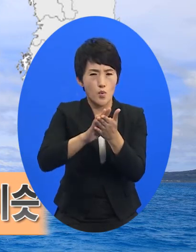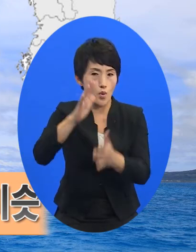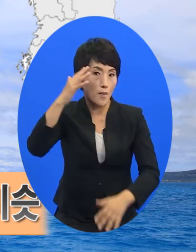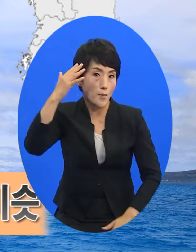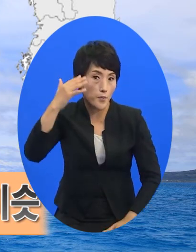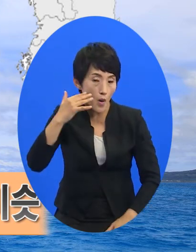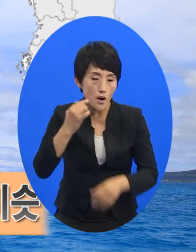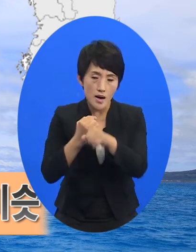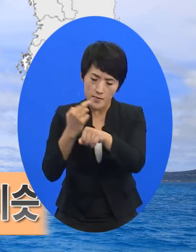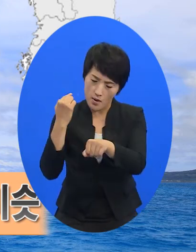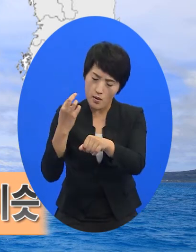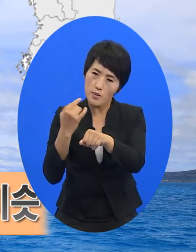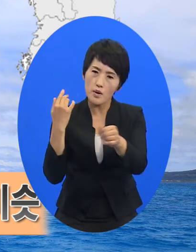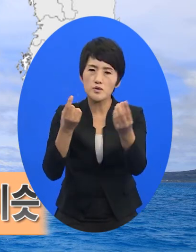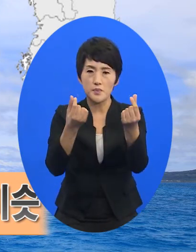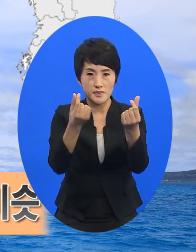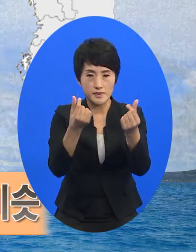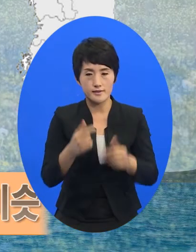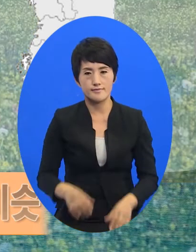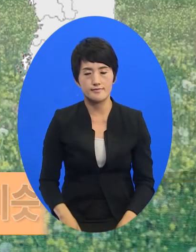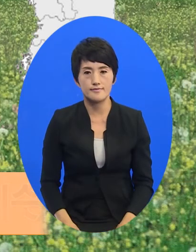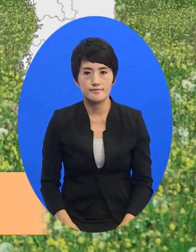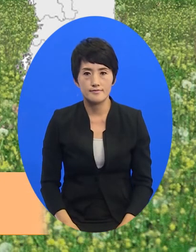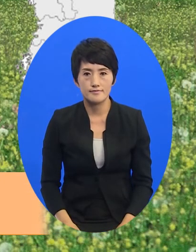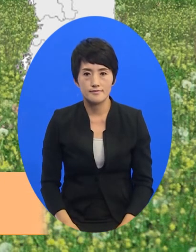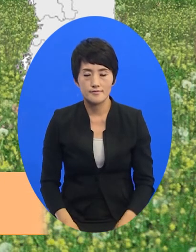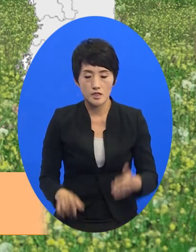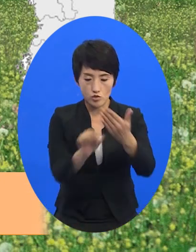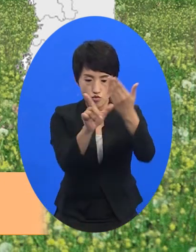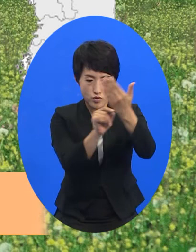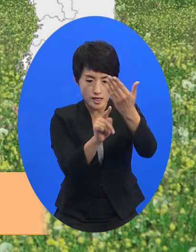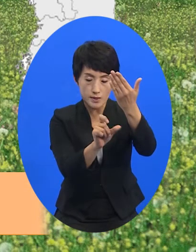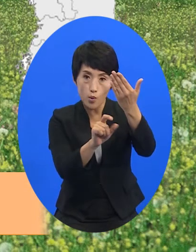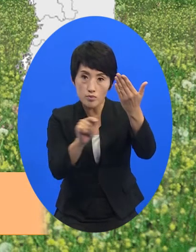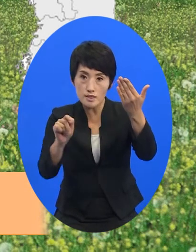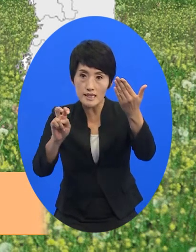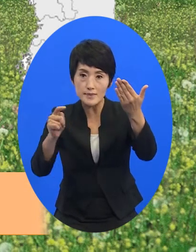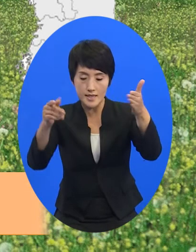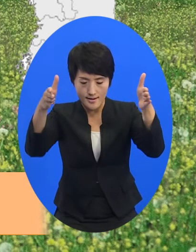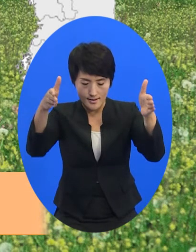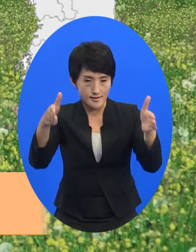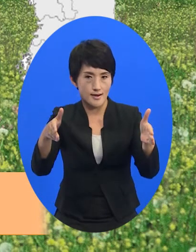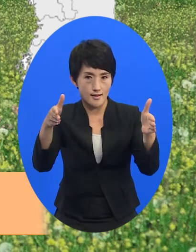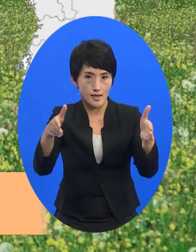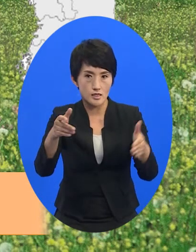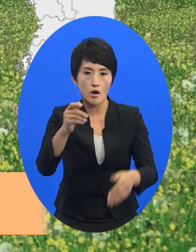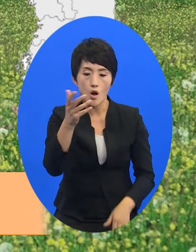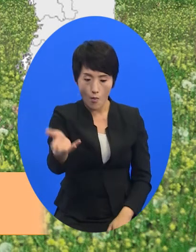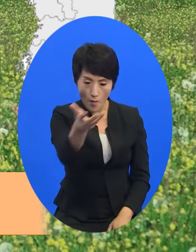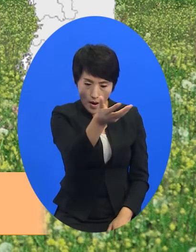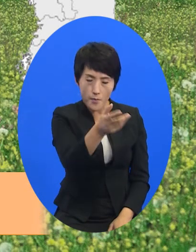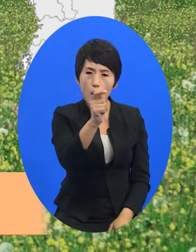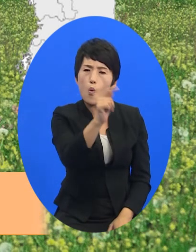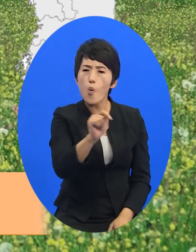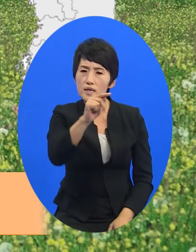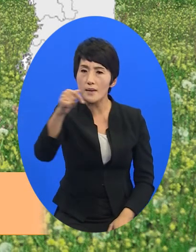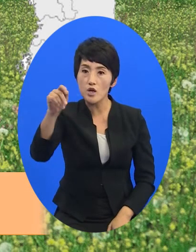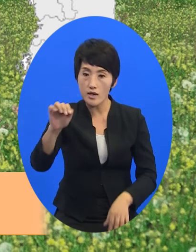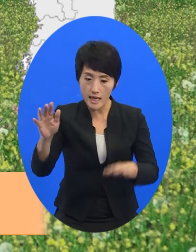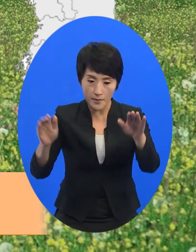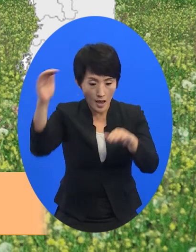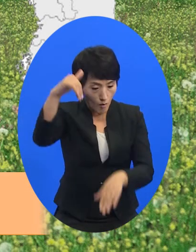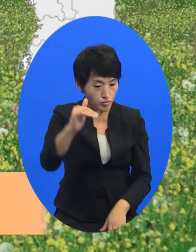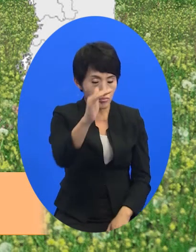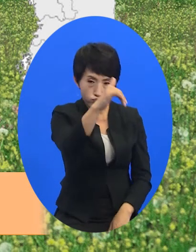강수량은 평년과 비슷하거나 많겠습니다 마지막으로 9월 15일부터 21일 사이에는 이동성 고기압과 저기압의